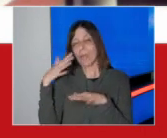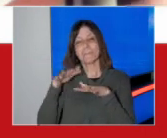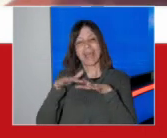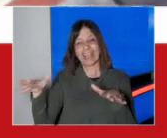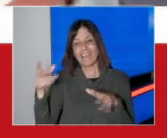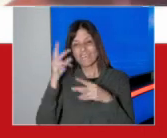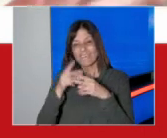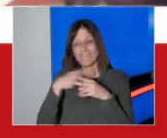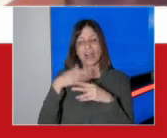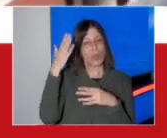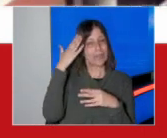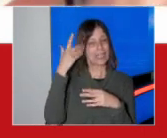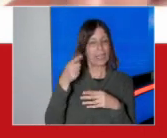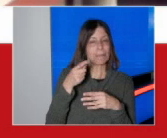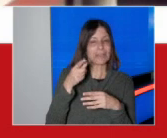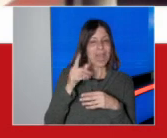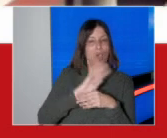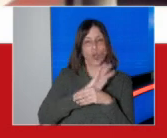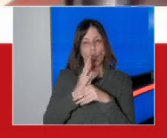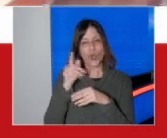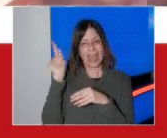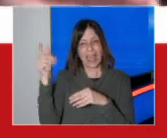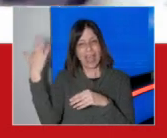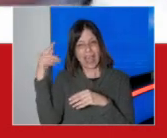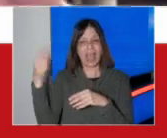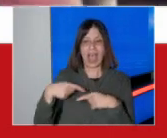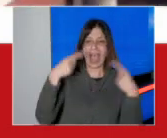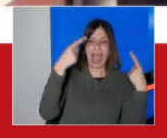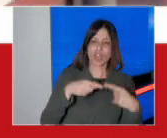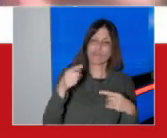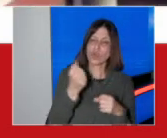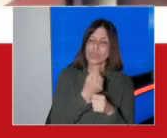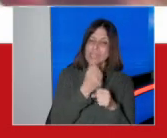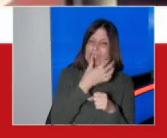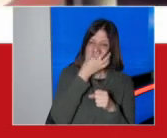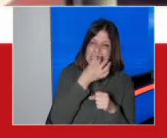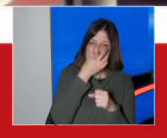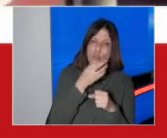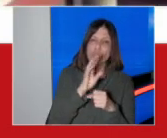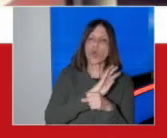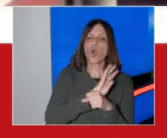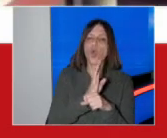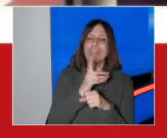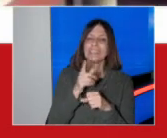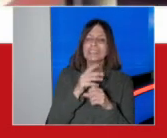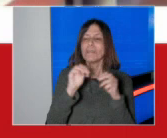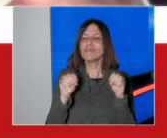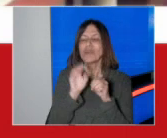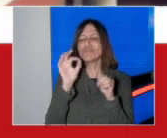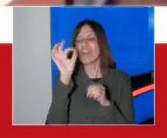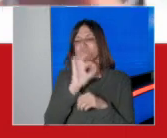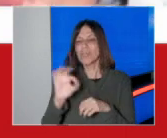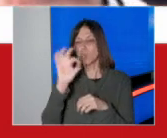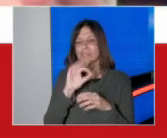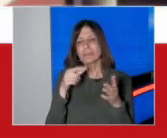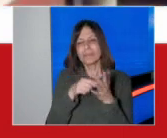הזאת, אנחנו מכירים את הקורונה ההיא היום, שהיא בעצם גורמת להצטננות, הרי קורונה זה משפחה של וירוסים. אז אני אומר,